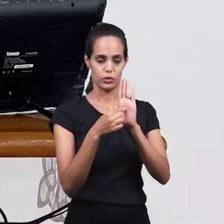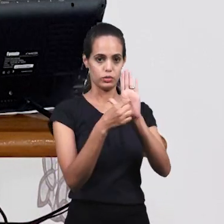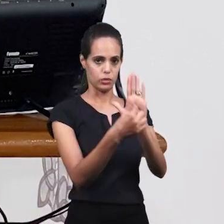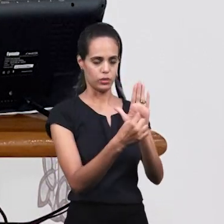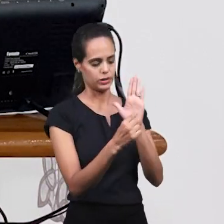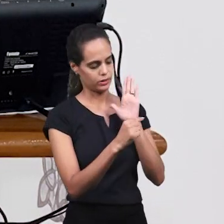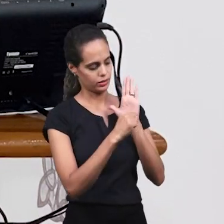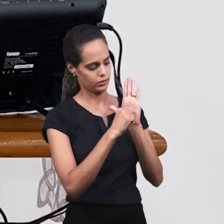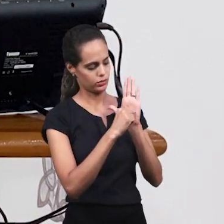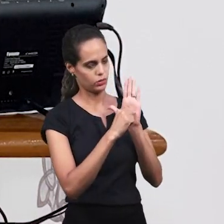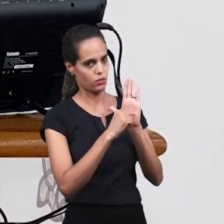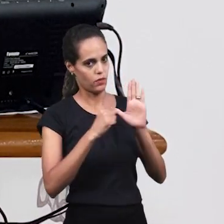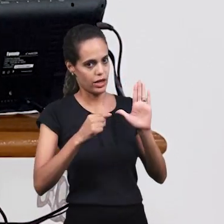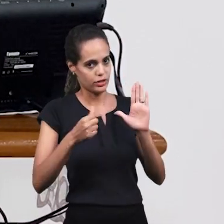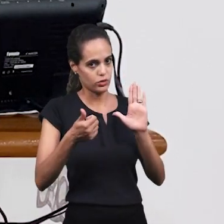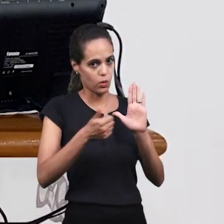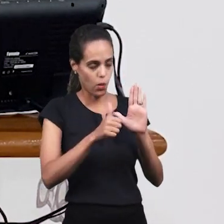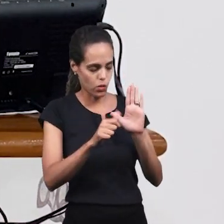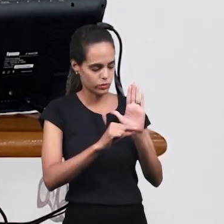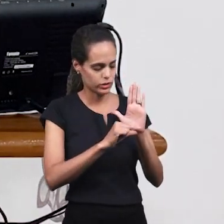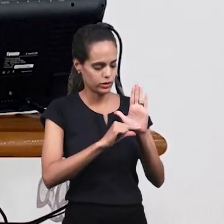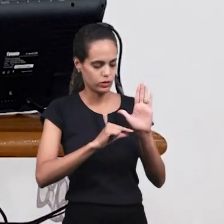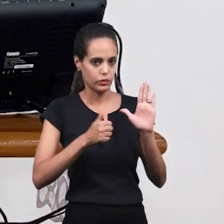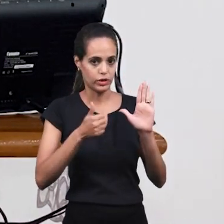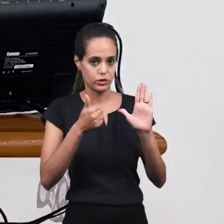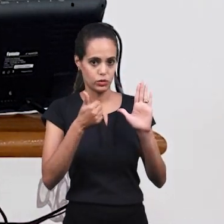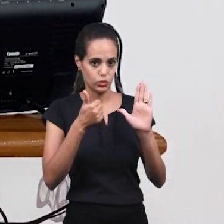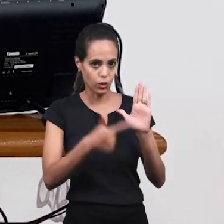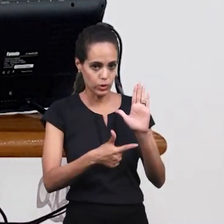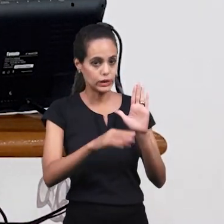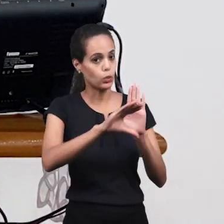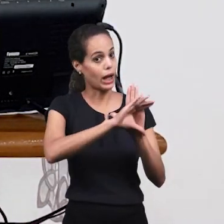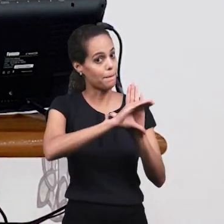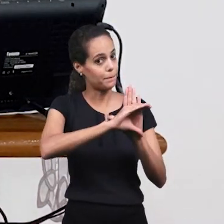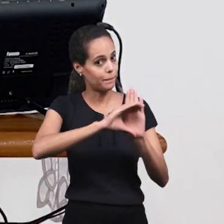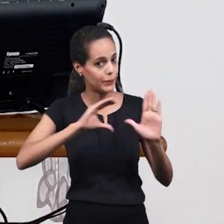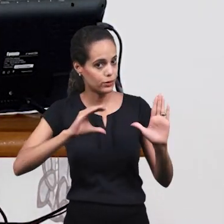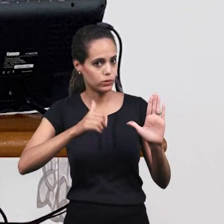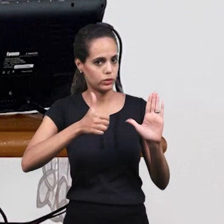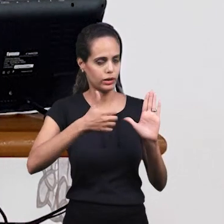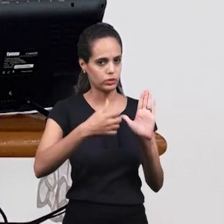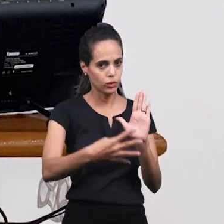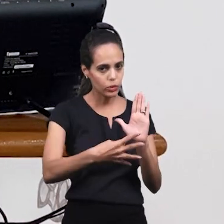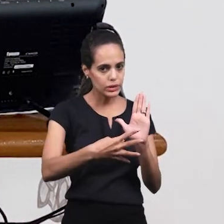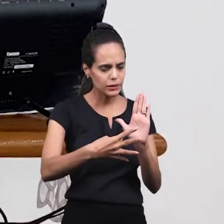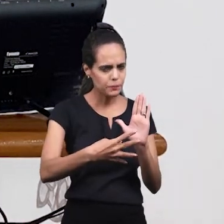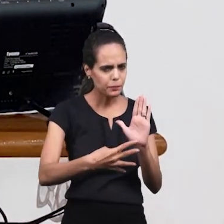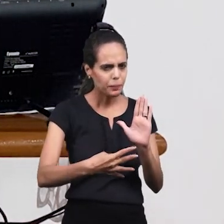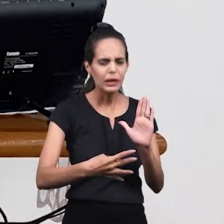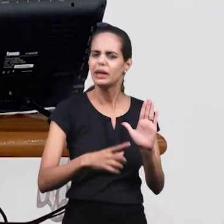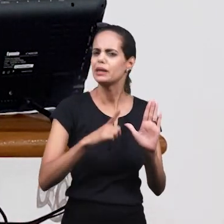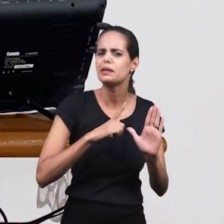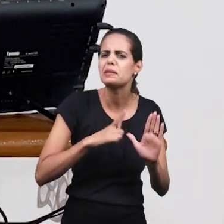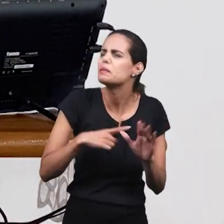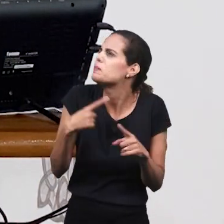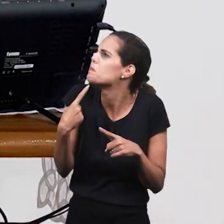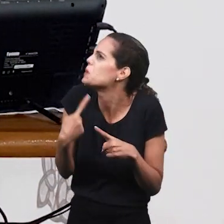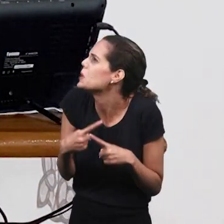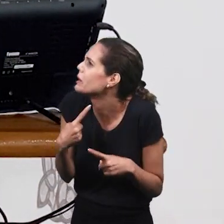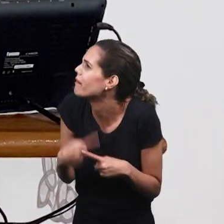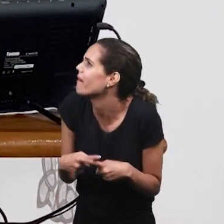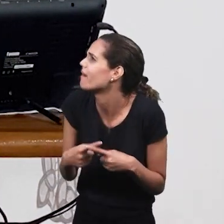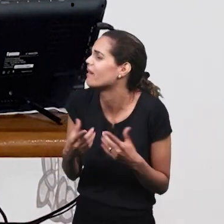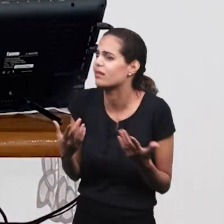14, c'est qu'il y a eu les pourquoi. De manière agressive, les enfants